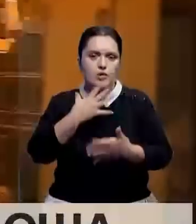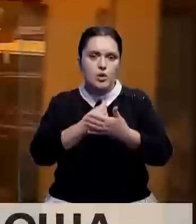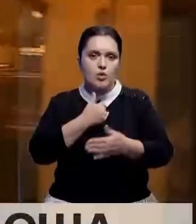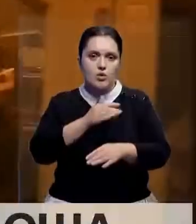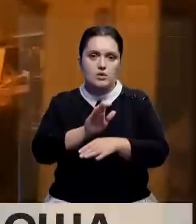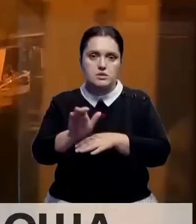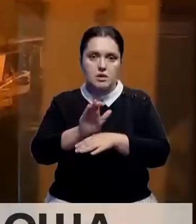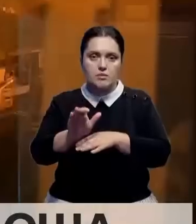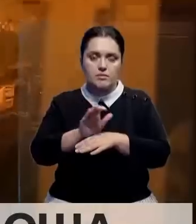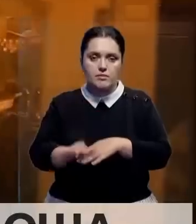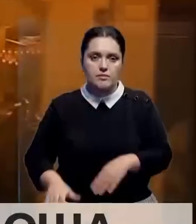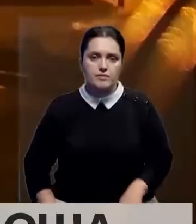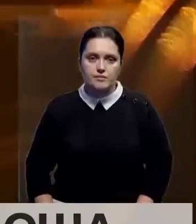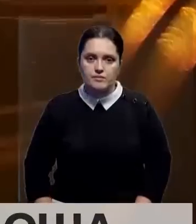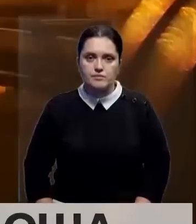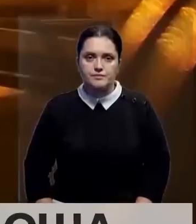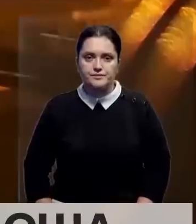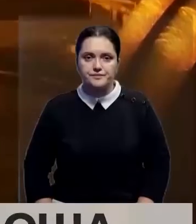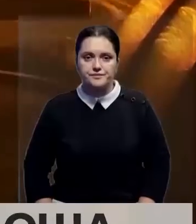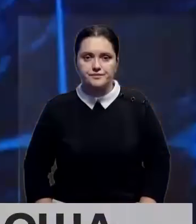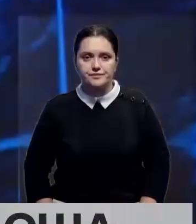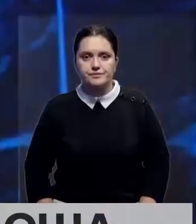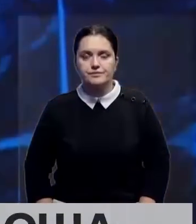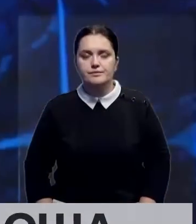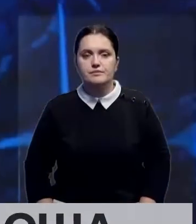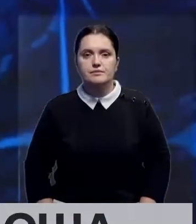конечно, повысить безопасность.